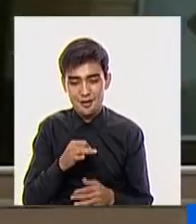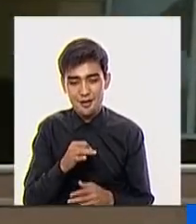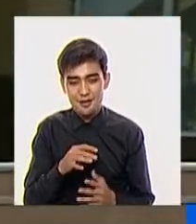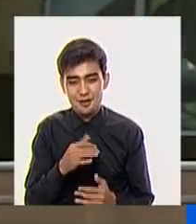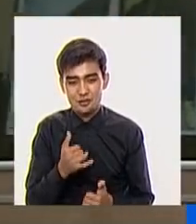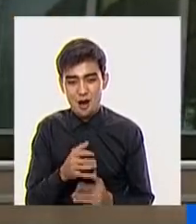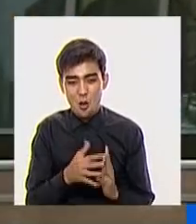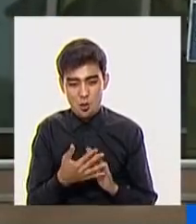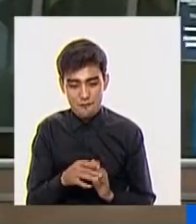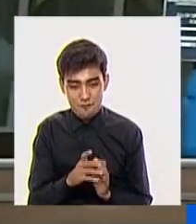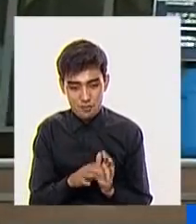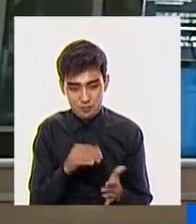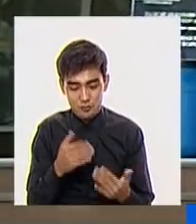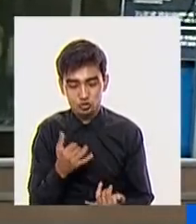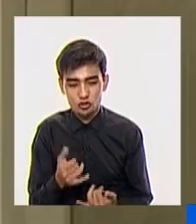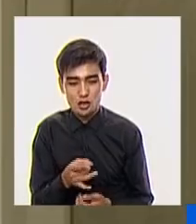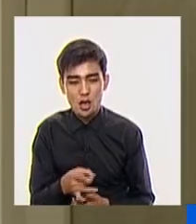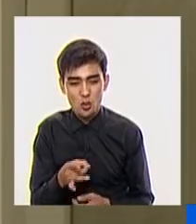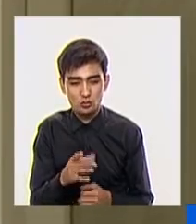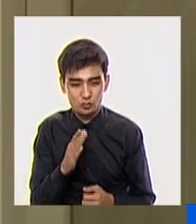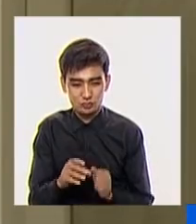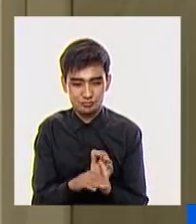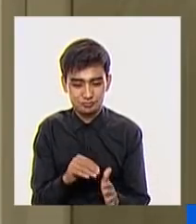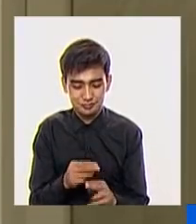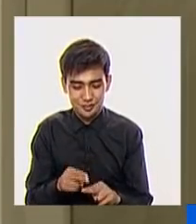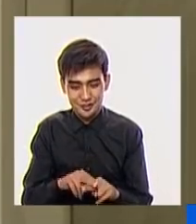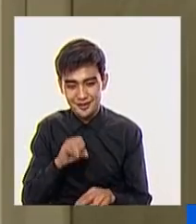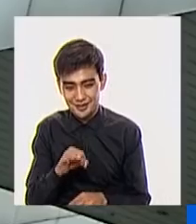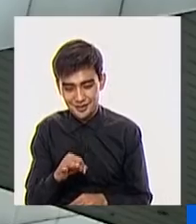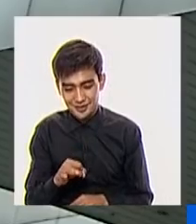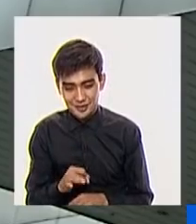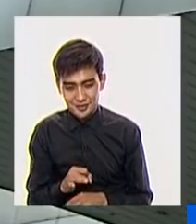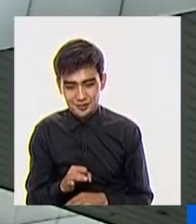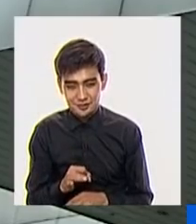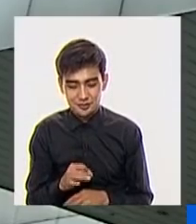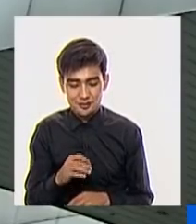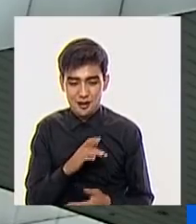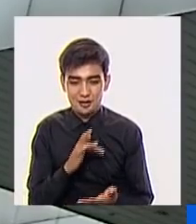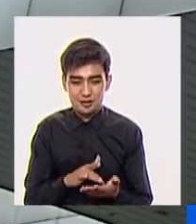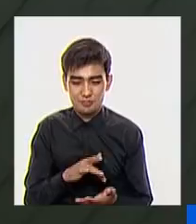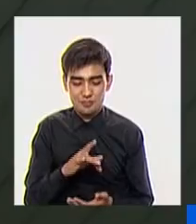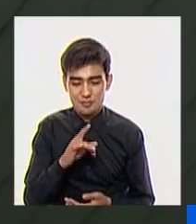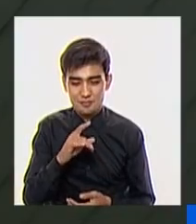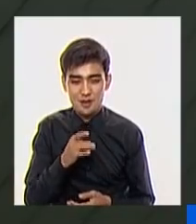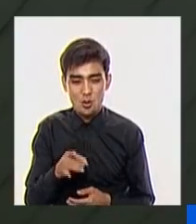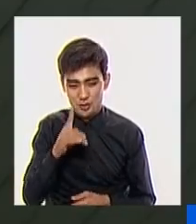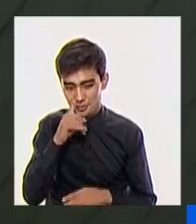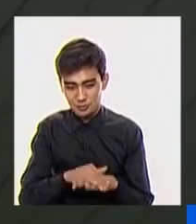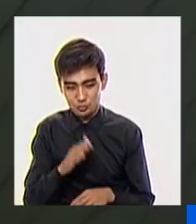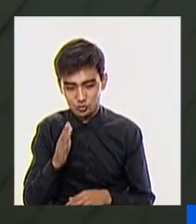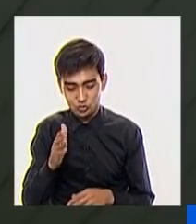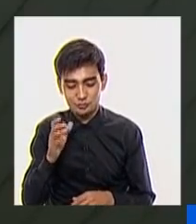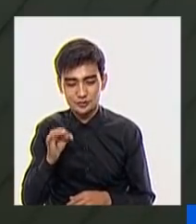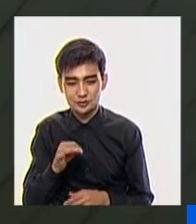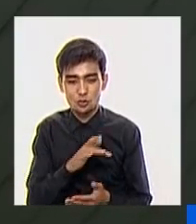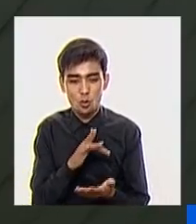завтра вырастут, уверен, большая часть их будет баллотироваться в акимы районов в будущем, ну и,